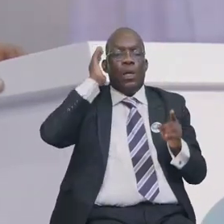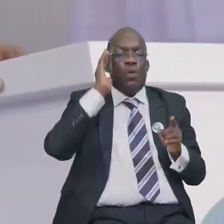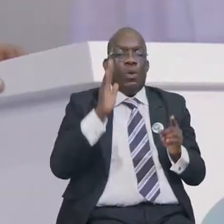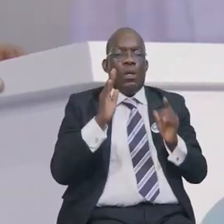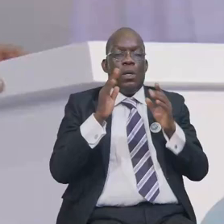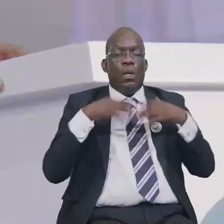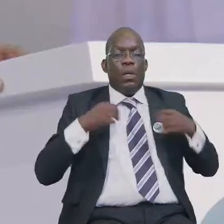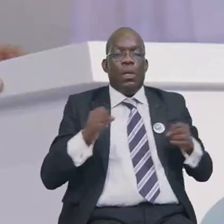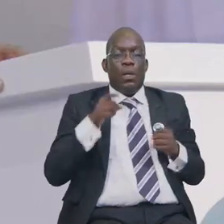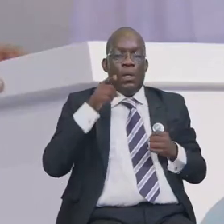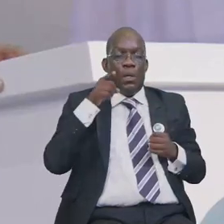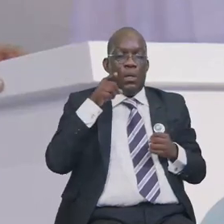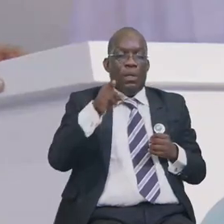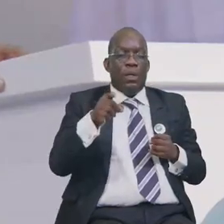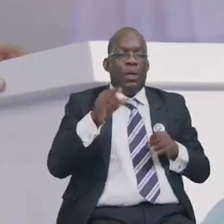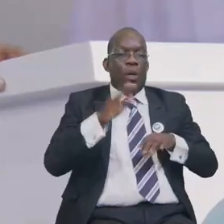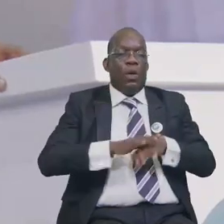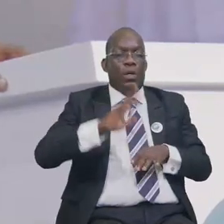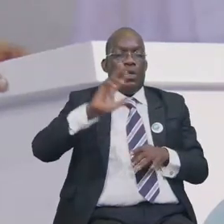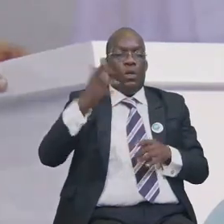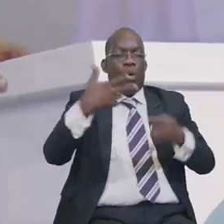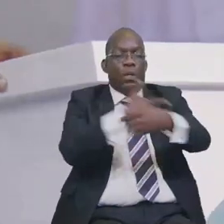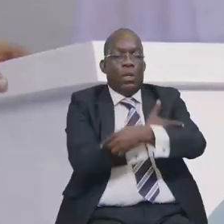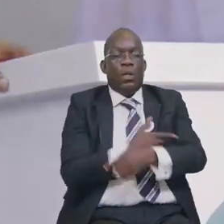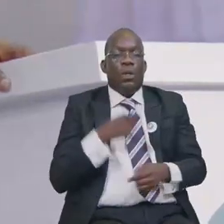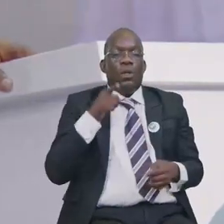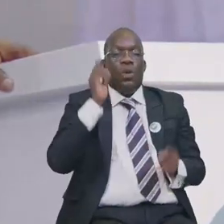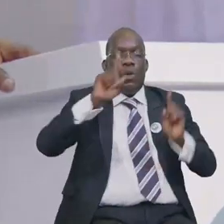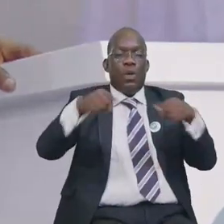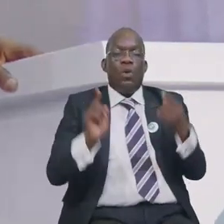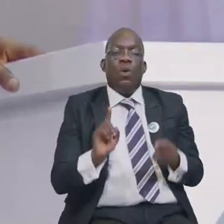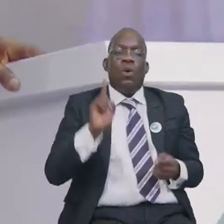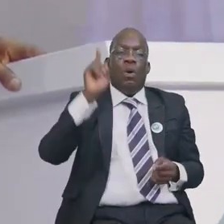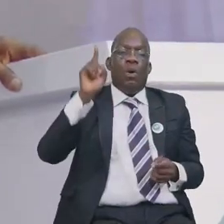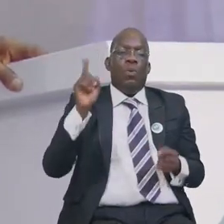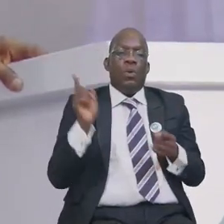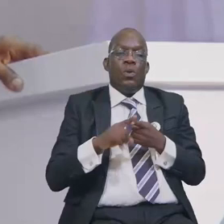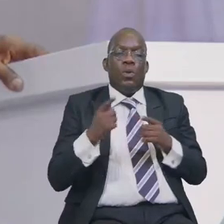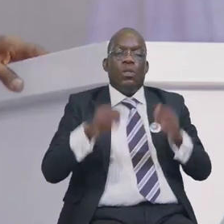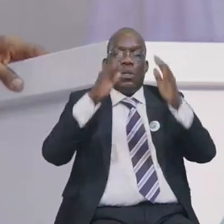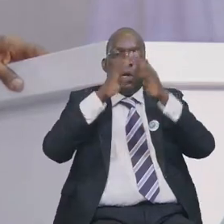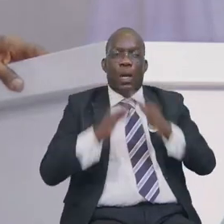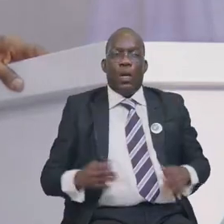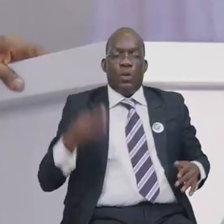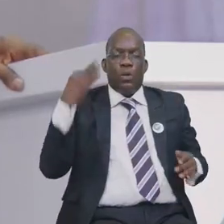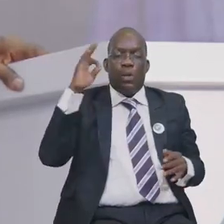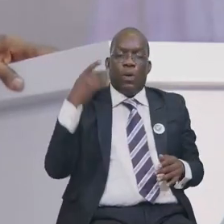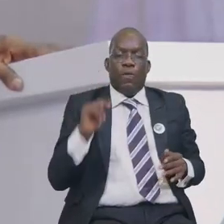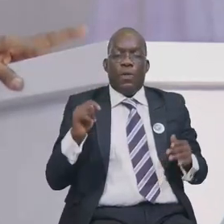Le troisième jour, tu monteras à la maison de l'Éternel.